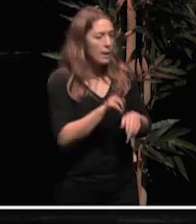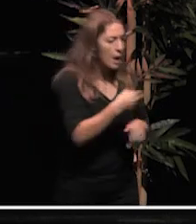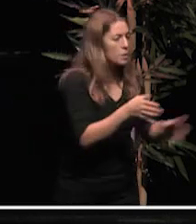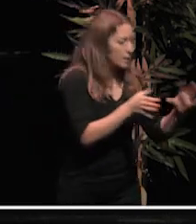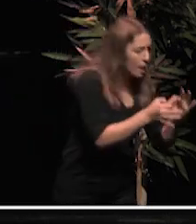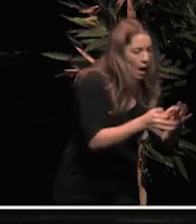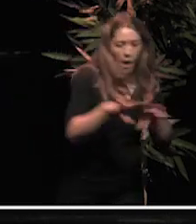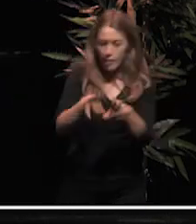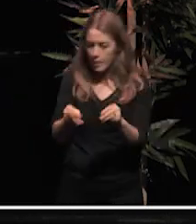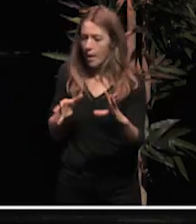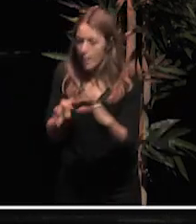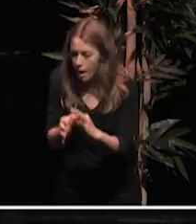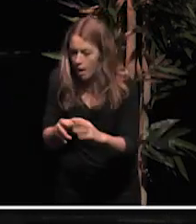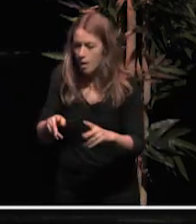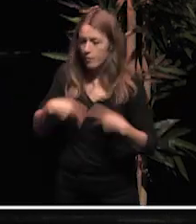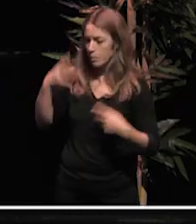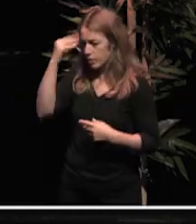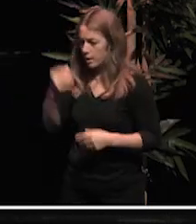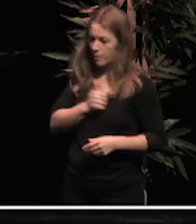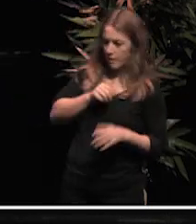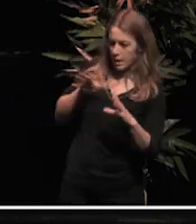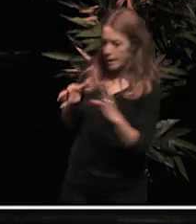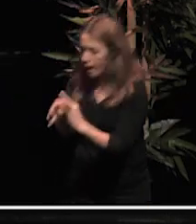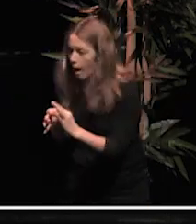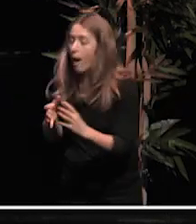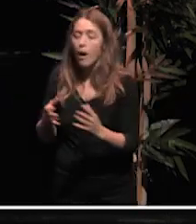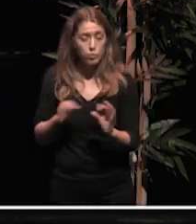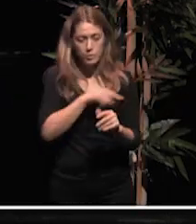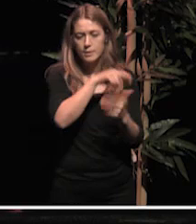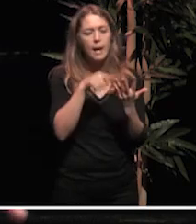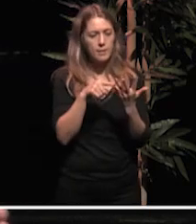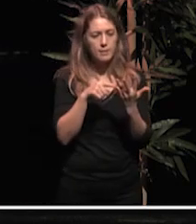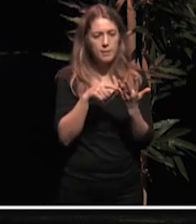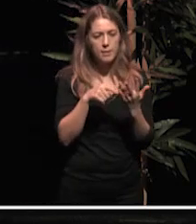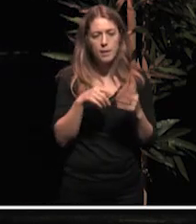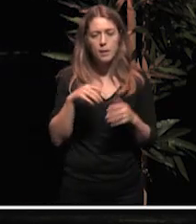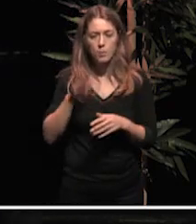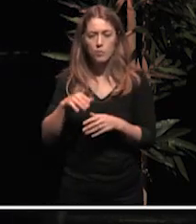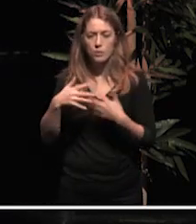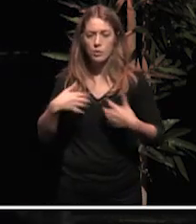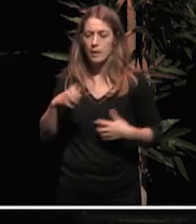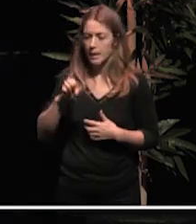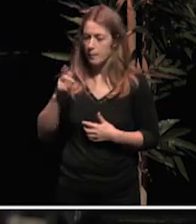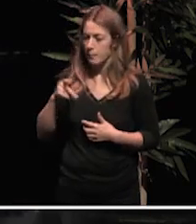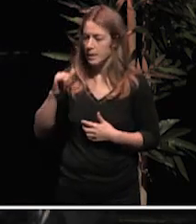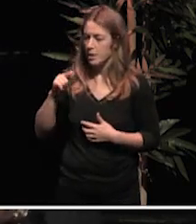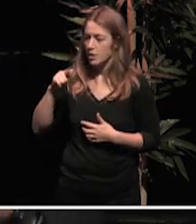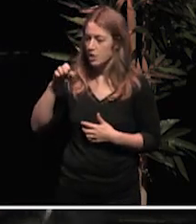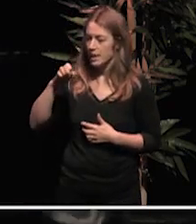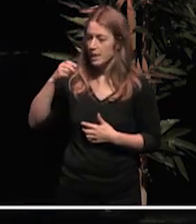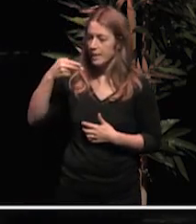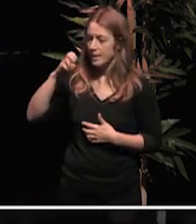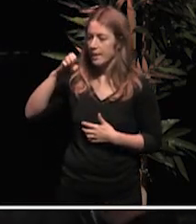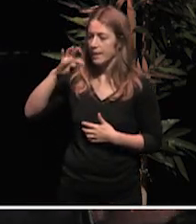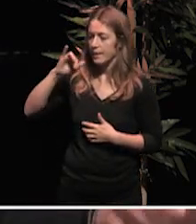sa famille, harmonie dans sa vie professionnelle. Donc ces cinq éléments-là, l'épigénétique le démontre, produisent des substances dans votre corps qui